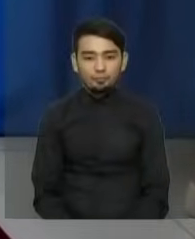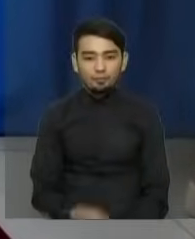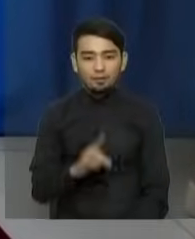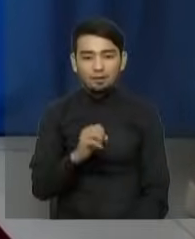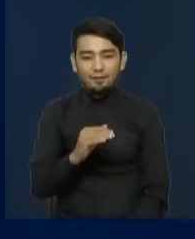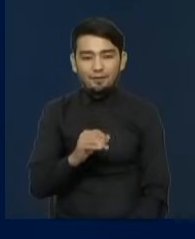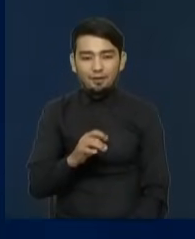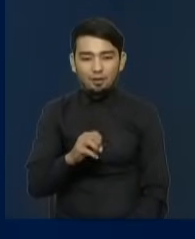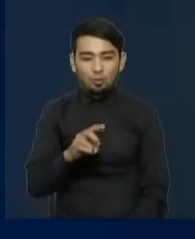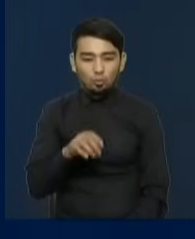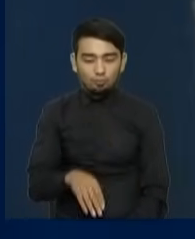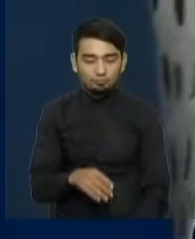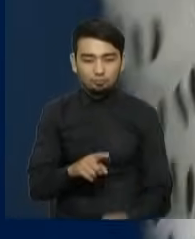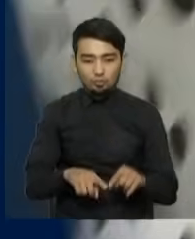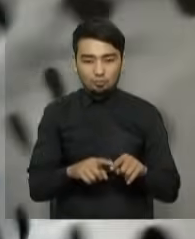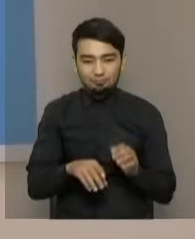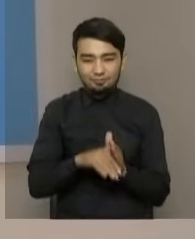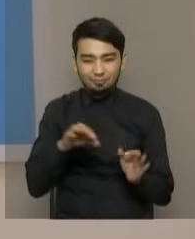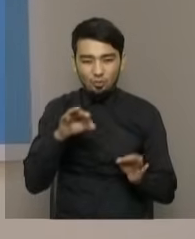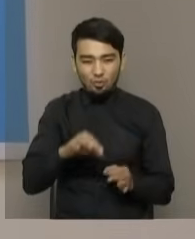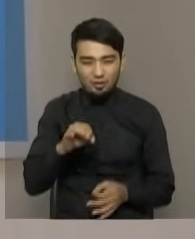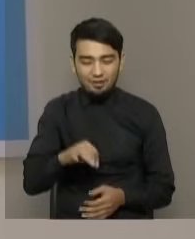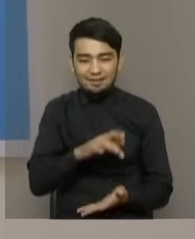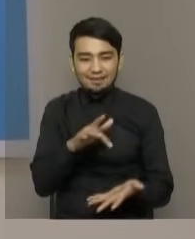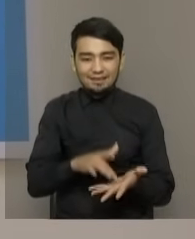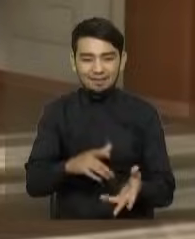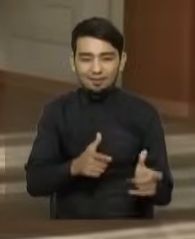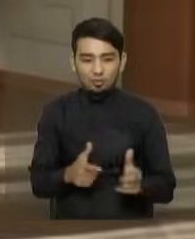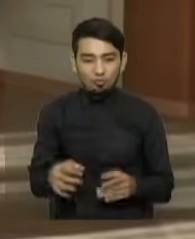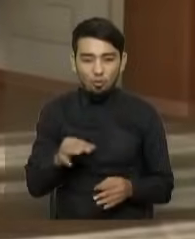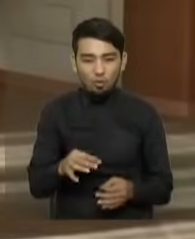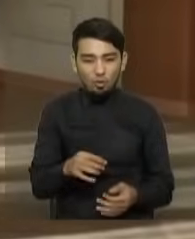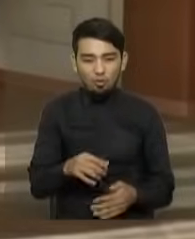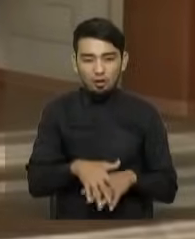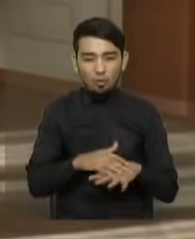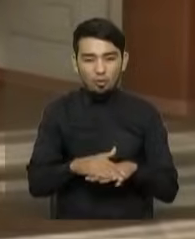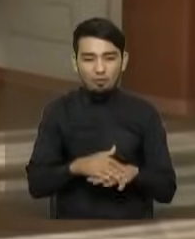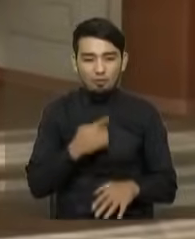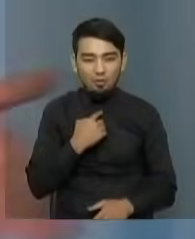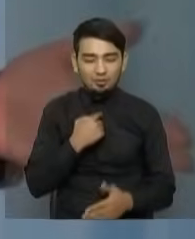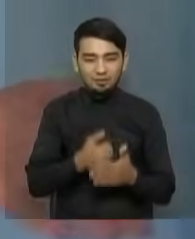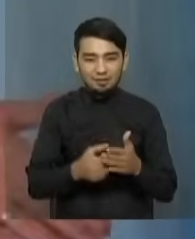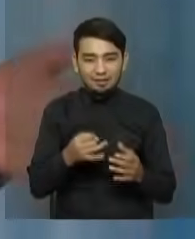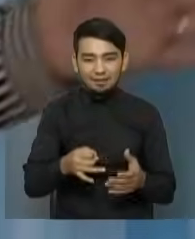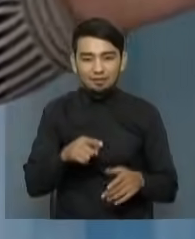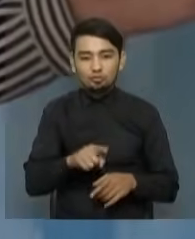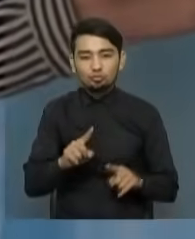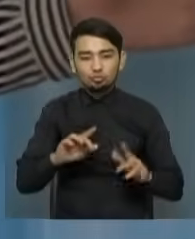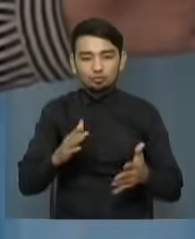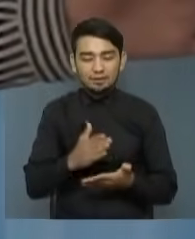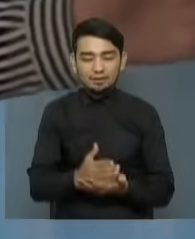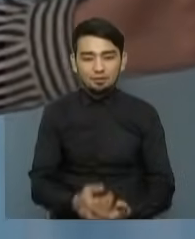Референдум. Финишная прямая. В Центр избиркоме рассказали о подготовке к народному голосованию. Что происходит на местах? Здесь уже